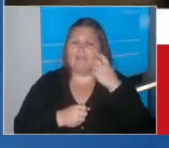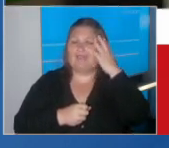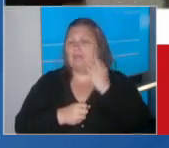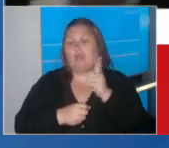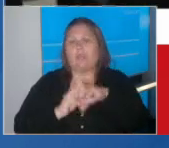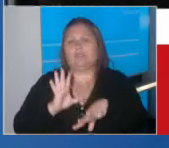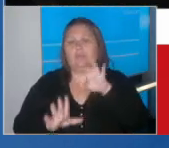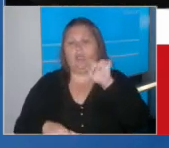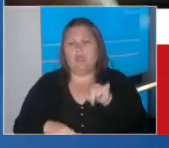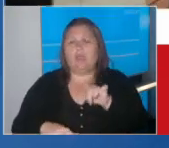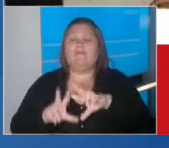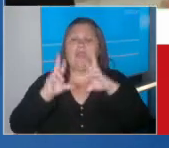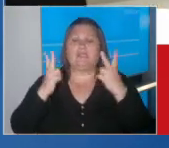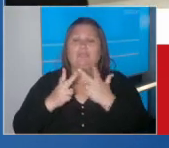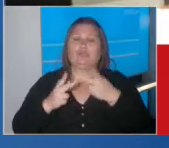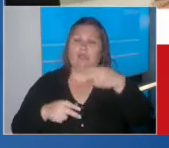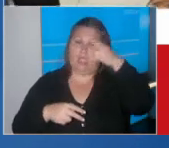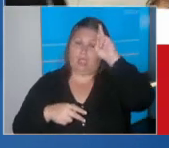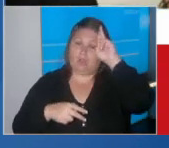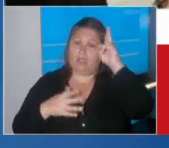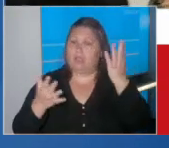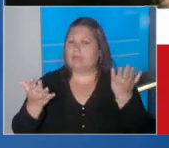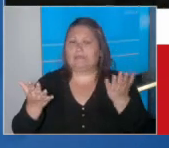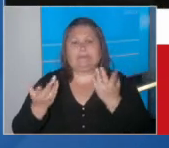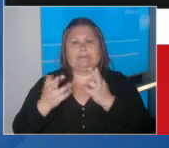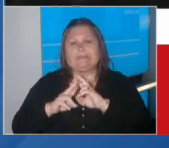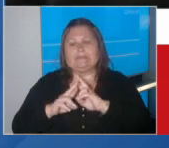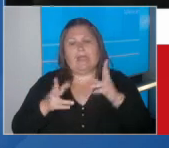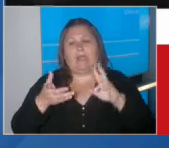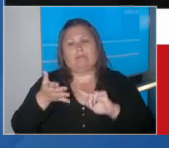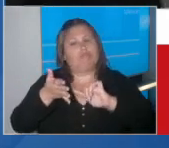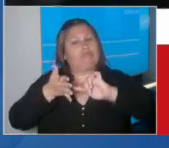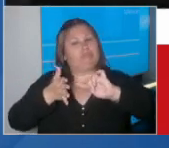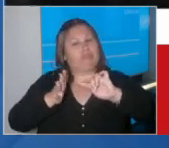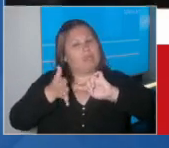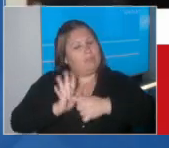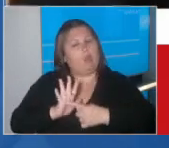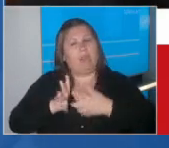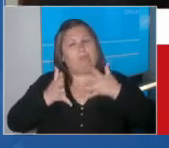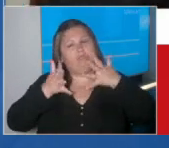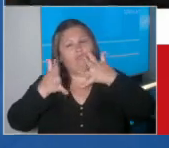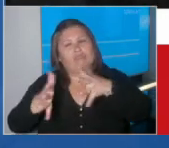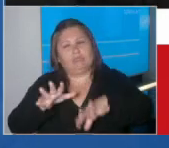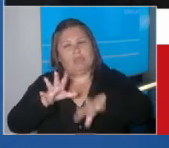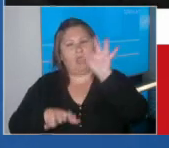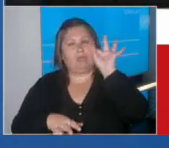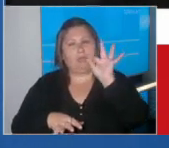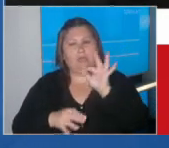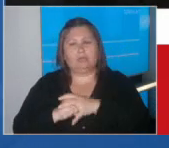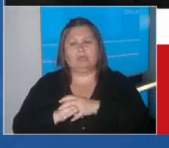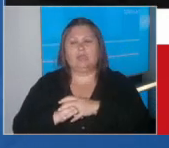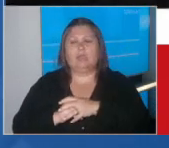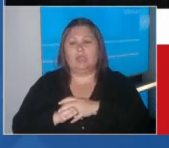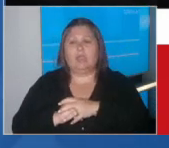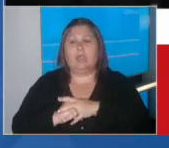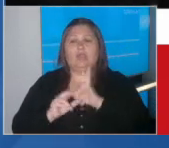לו, ואת הציבור של הליכוד זה רק מתדלק ויגרום להם לנהור לקלפיות. אתה יודע, טראמפ אמר פעם,